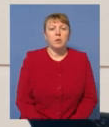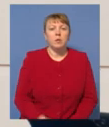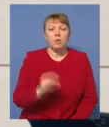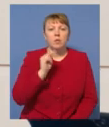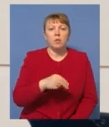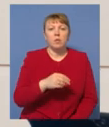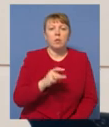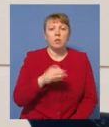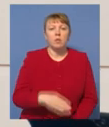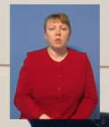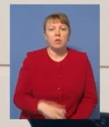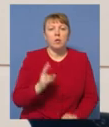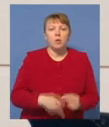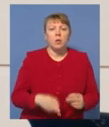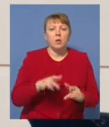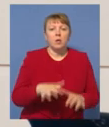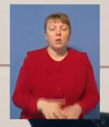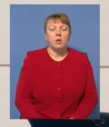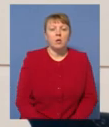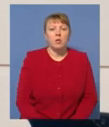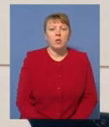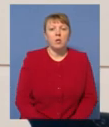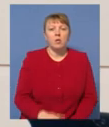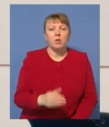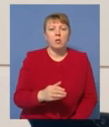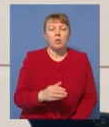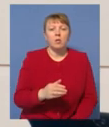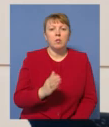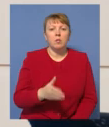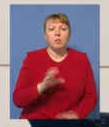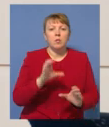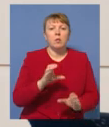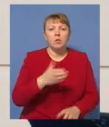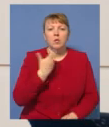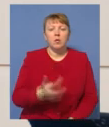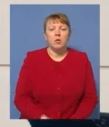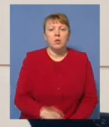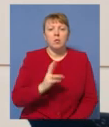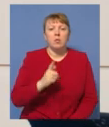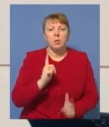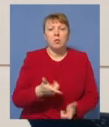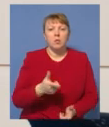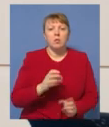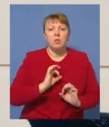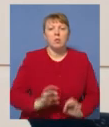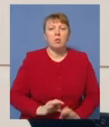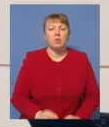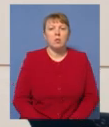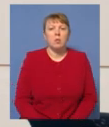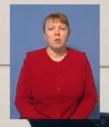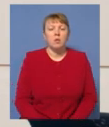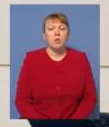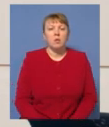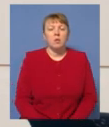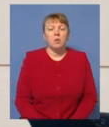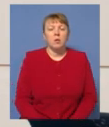обвинительный акт и прекращение уголовного дела будут считаться незаконными без согласования с прокурором. Угу.